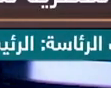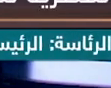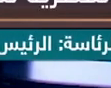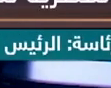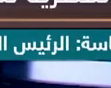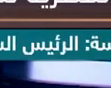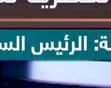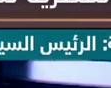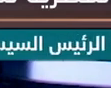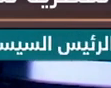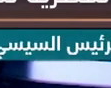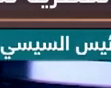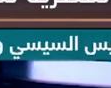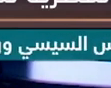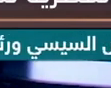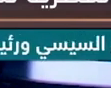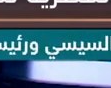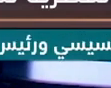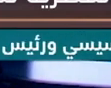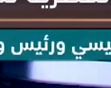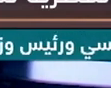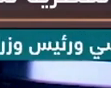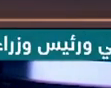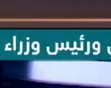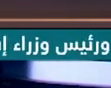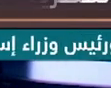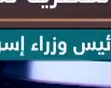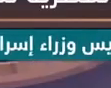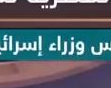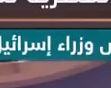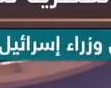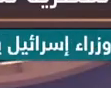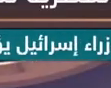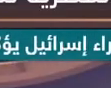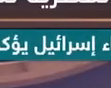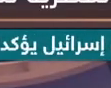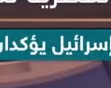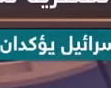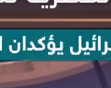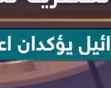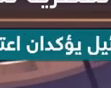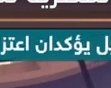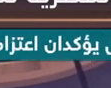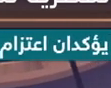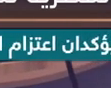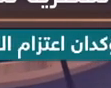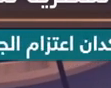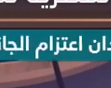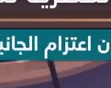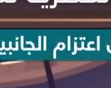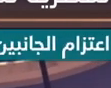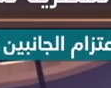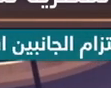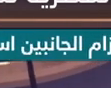هفكر الدواء حضرتك يا فندم، الجديدة. بالظبط يمكن هفكر حضرتك يا فندم بوقت الكورونا، يمكن طبعا من الحاجات